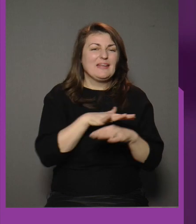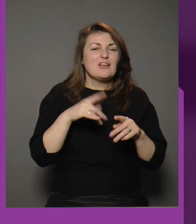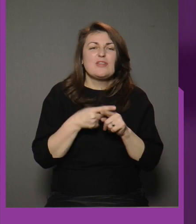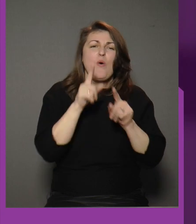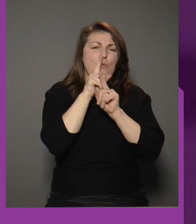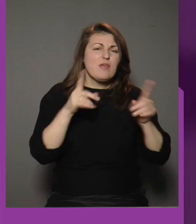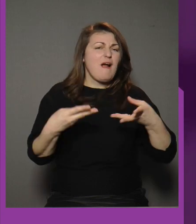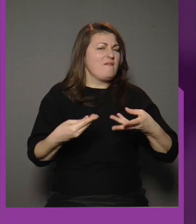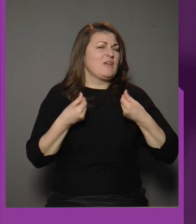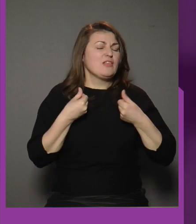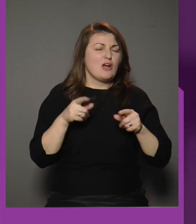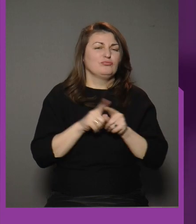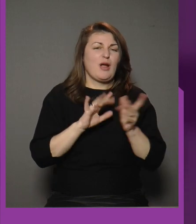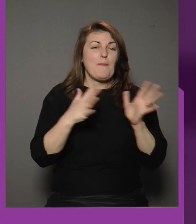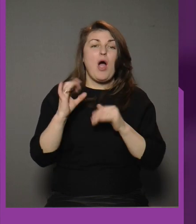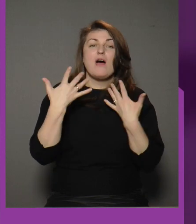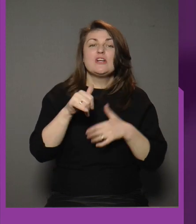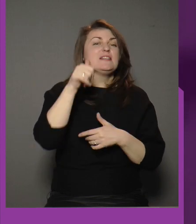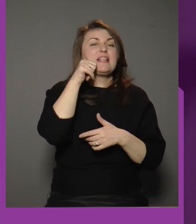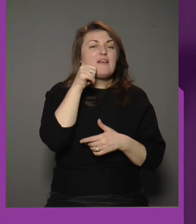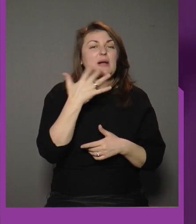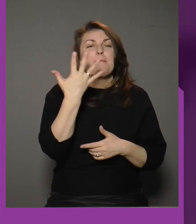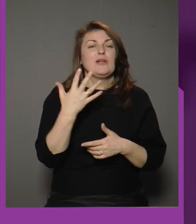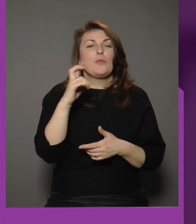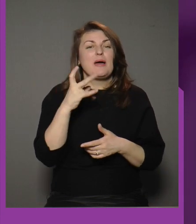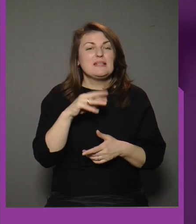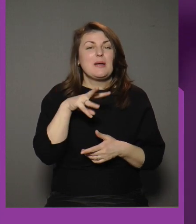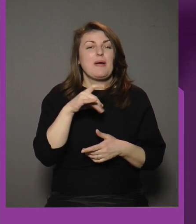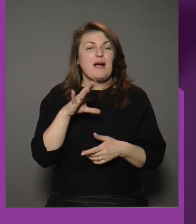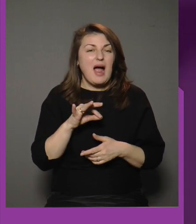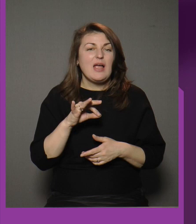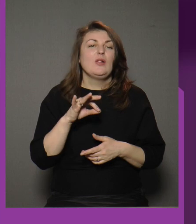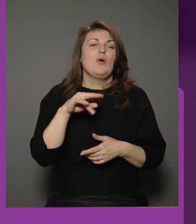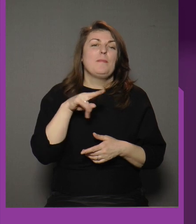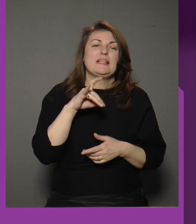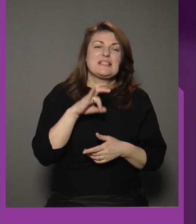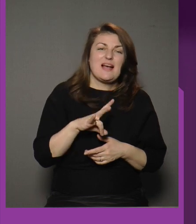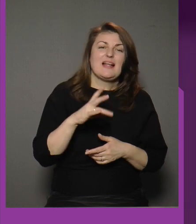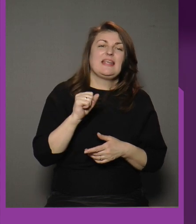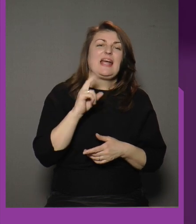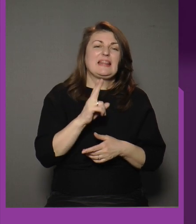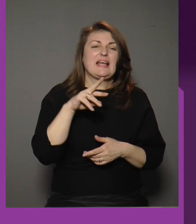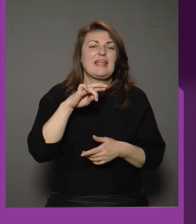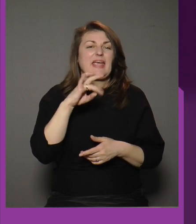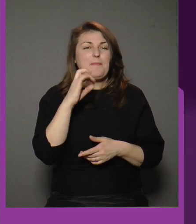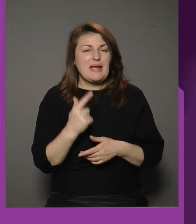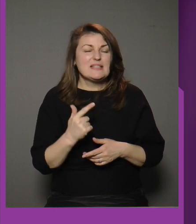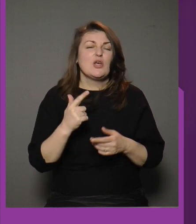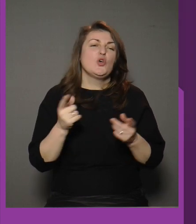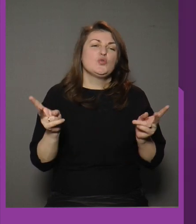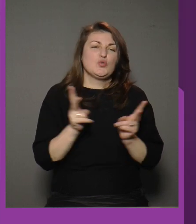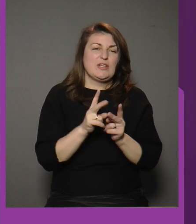вражаюча подія. А вже завтра, 5 березня, Михайло Плесканка та Катерина Якимець зустрінуться у